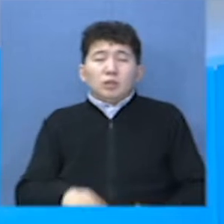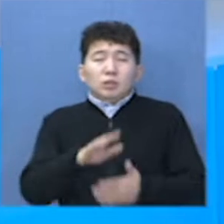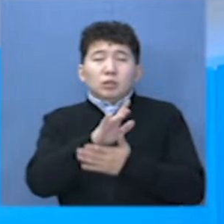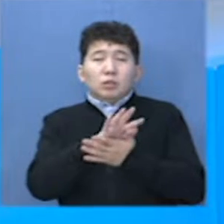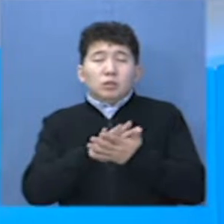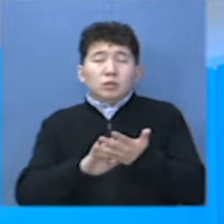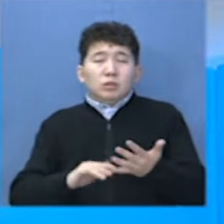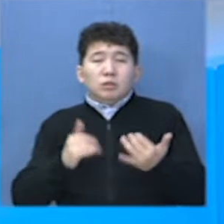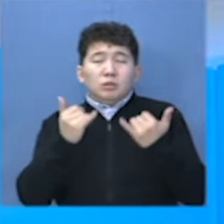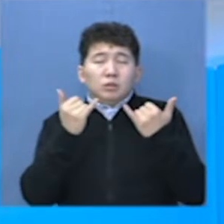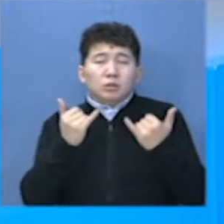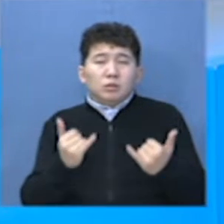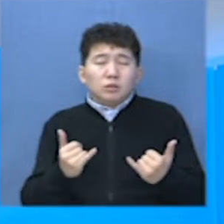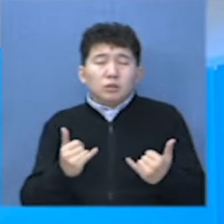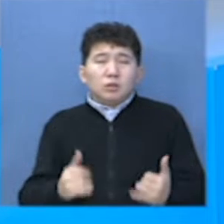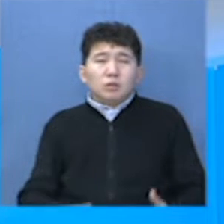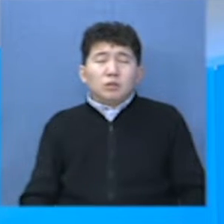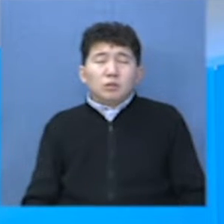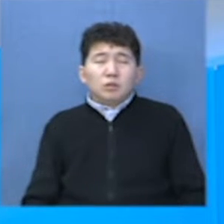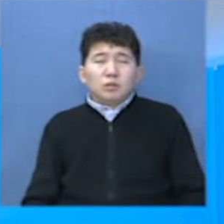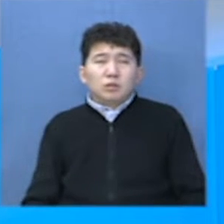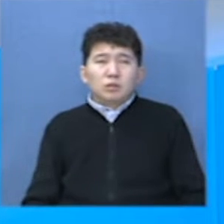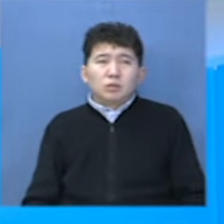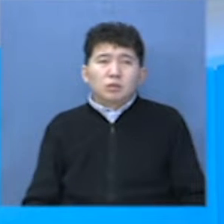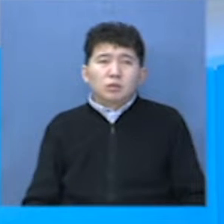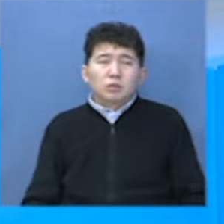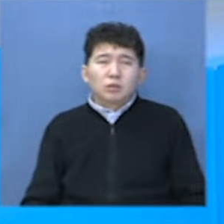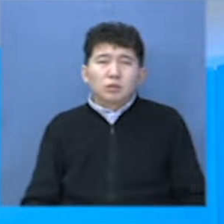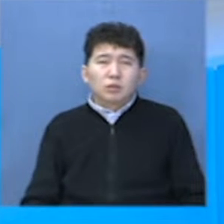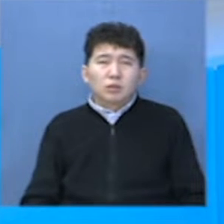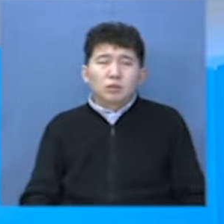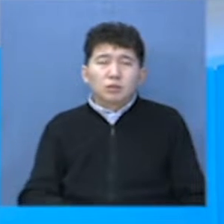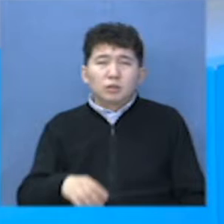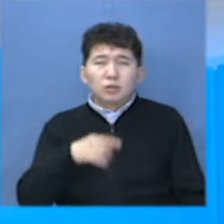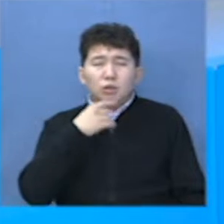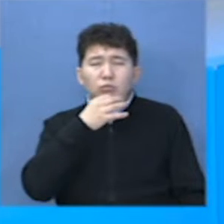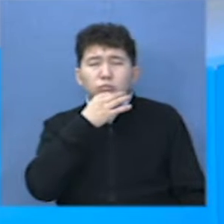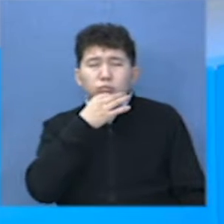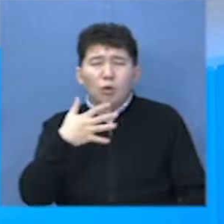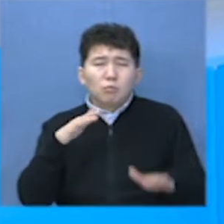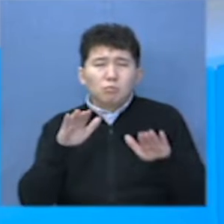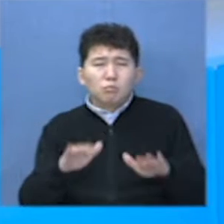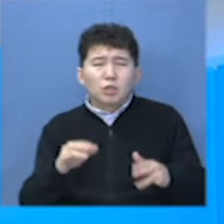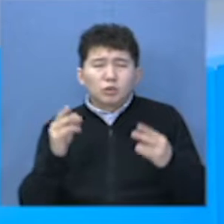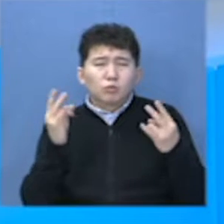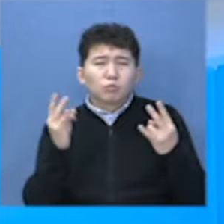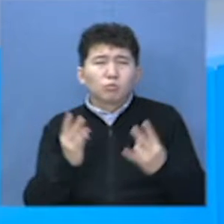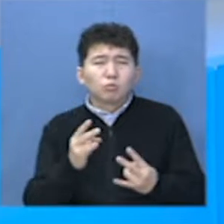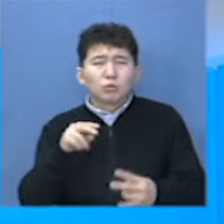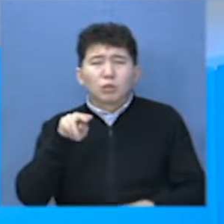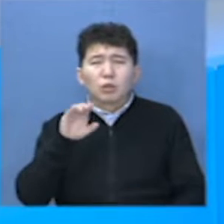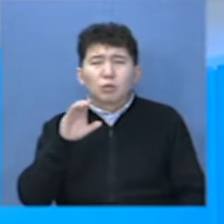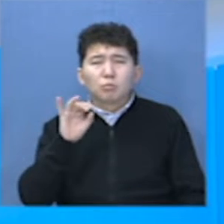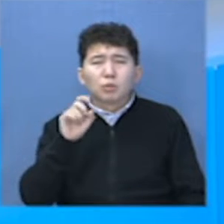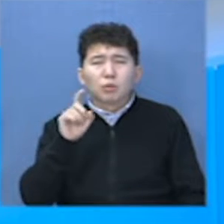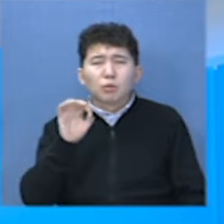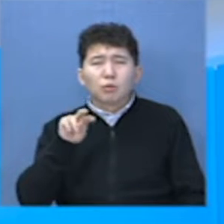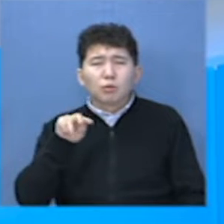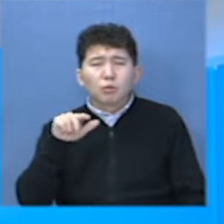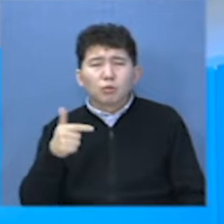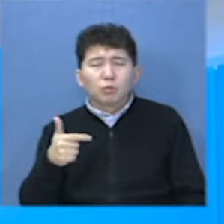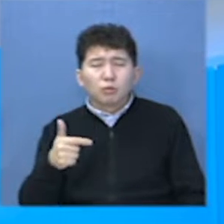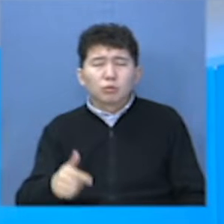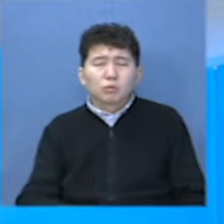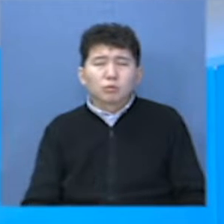Жалғастырамыз. Қазіргі таңда кез келген мекеме психологты қажет етеді. Соңғы кезде осы мамандықты кәсіп етіп, нәпақасын тауып жүрген